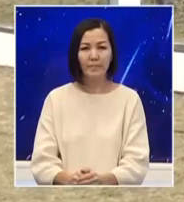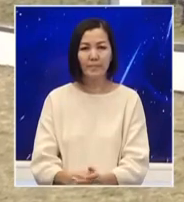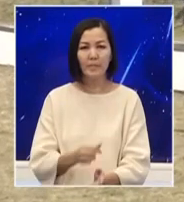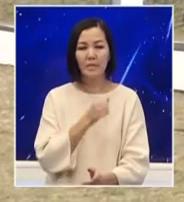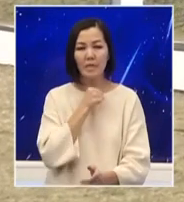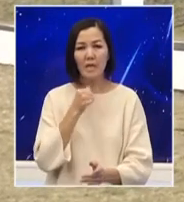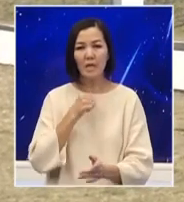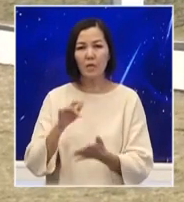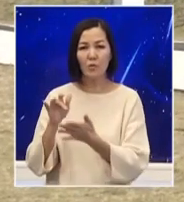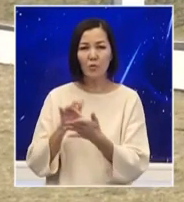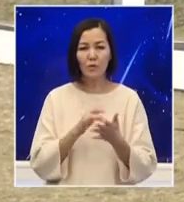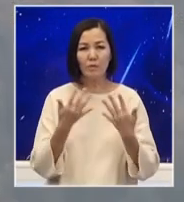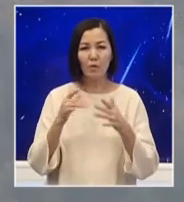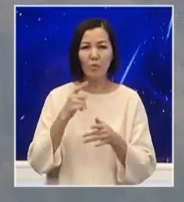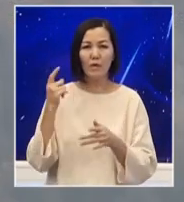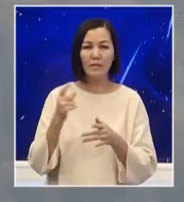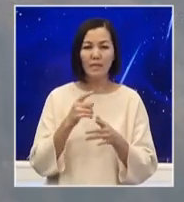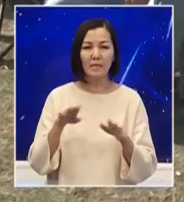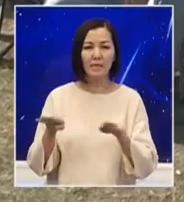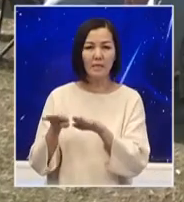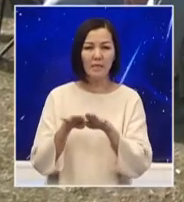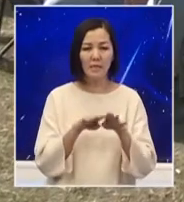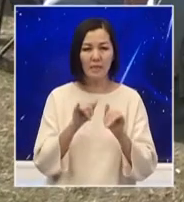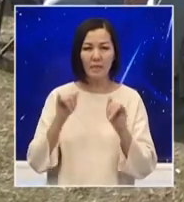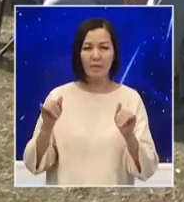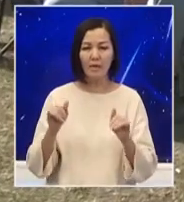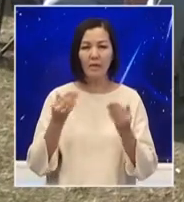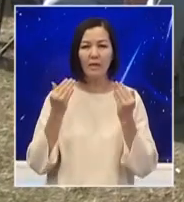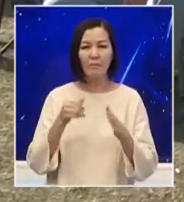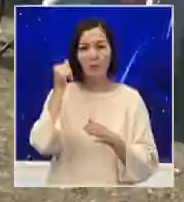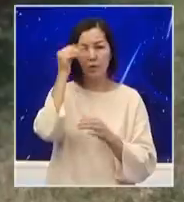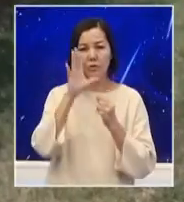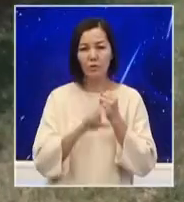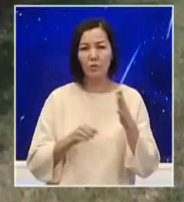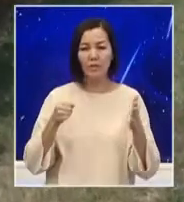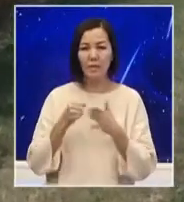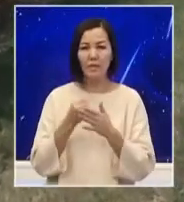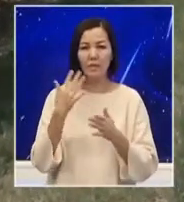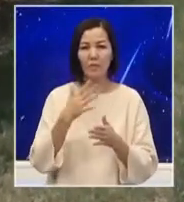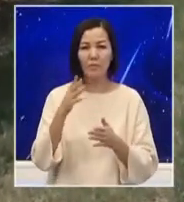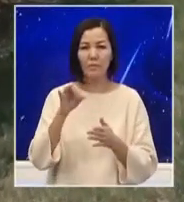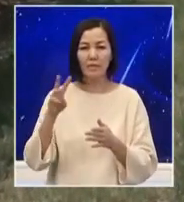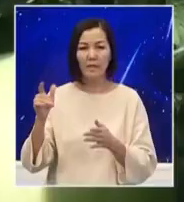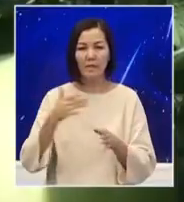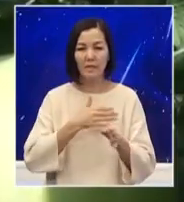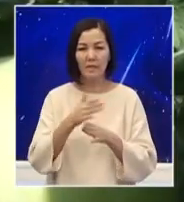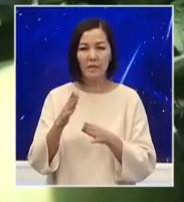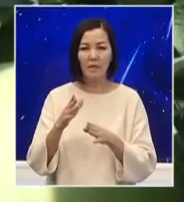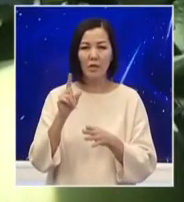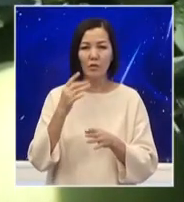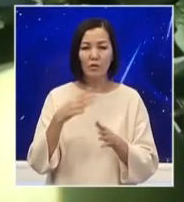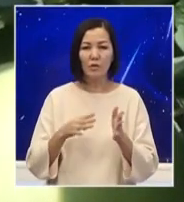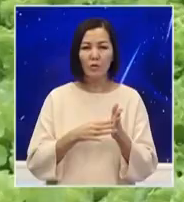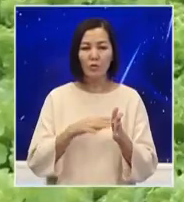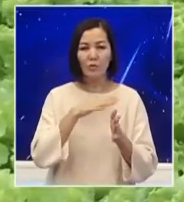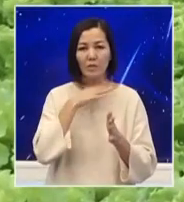Талғар туризм мен ауыл шаруашылығы телдамыған аудан. Соңғысы бойынша биыл жыл соңына дейін ішкі жалпы өнім 55 миллиард теңгеге жетпек. Бүгінге дейін 149 тонна